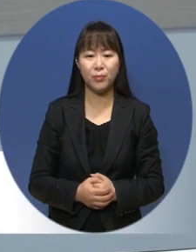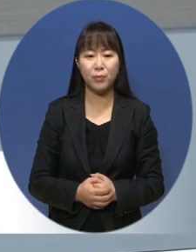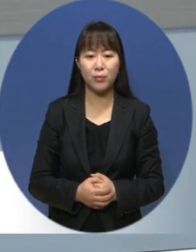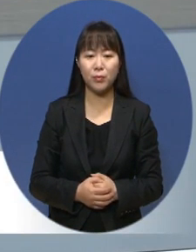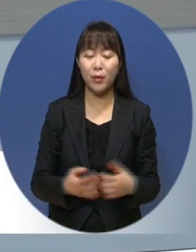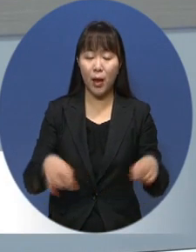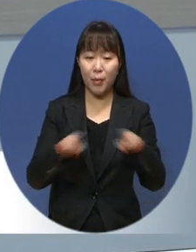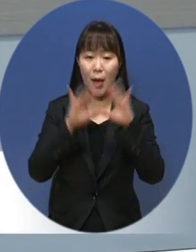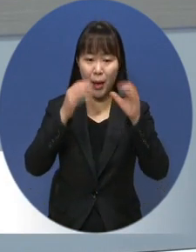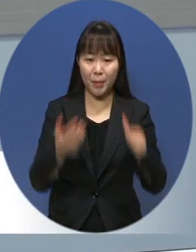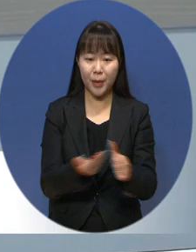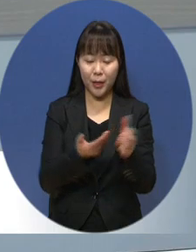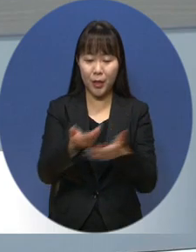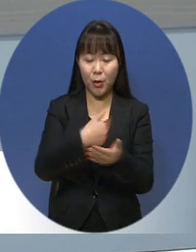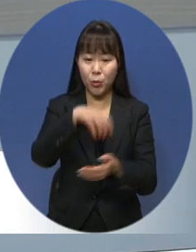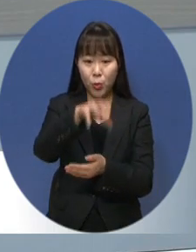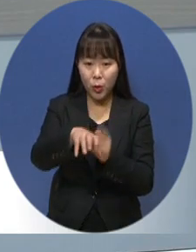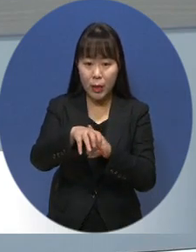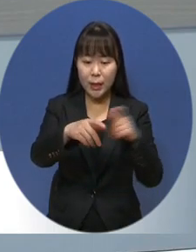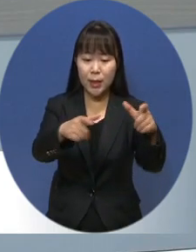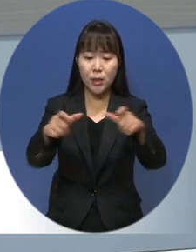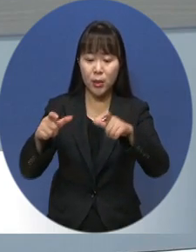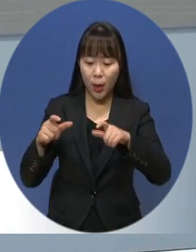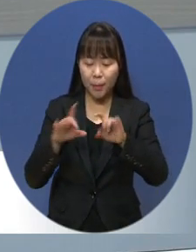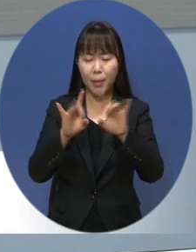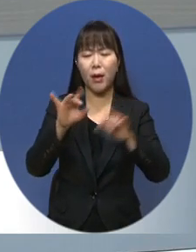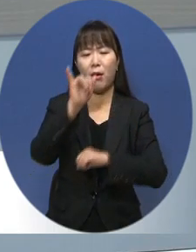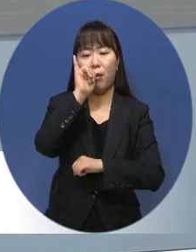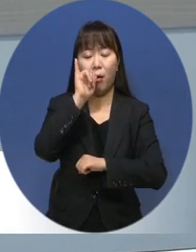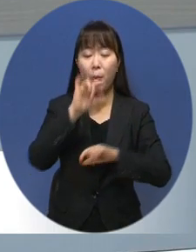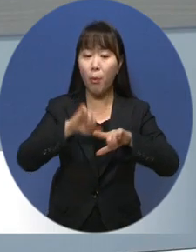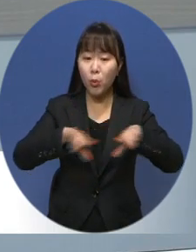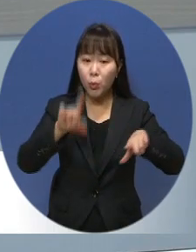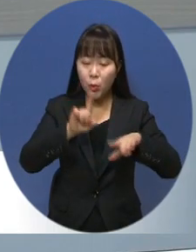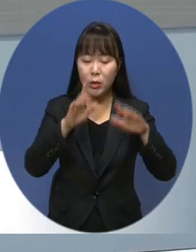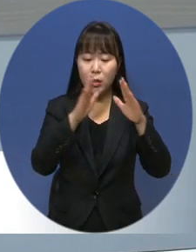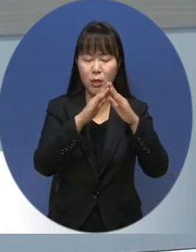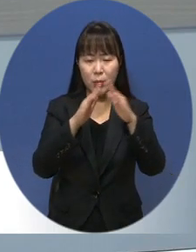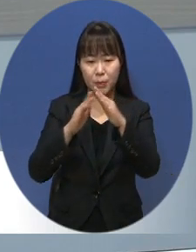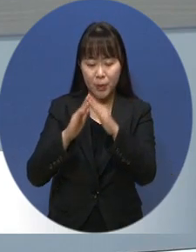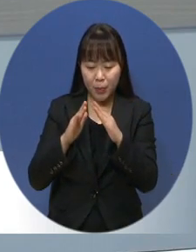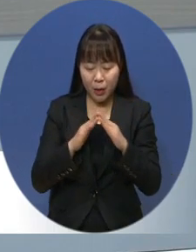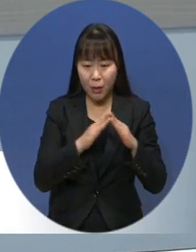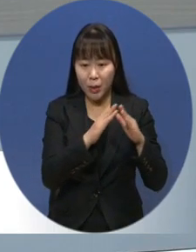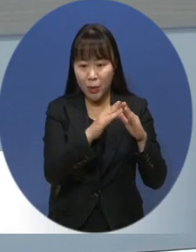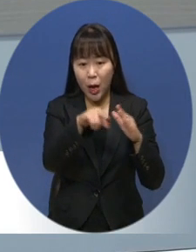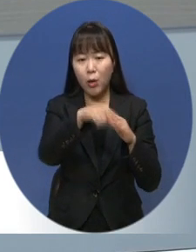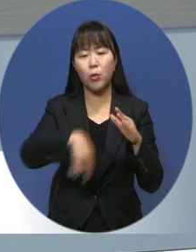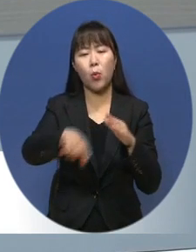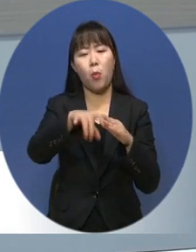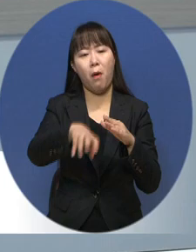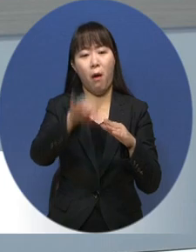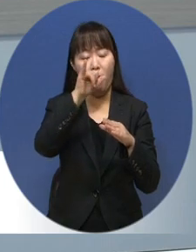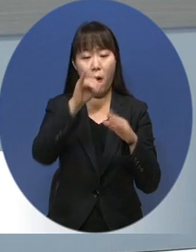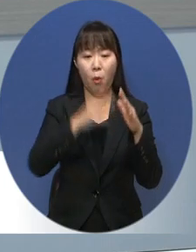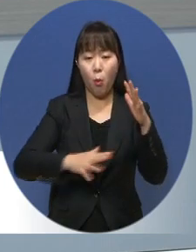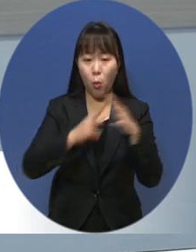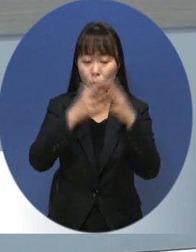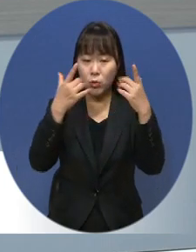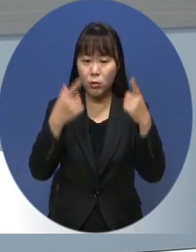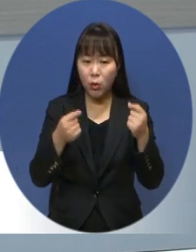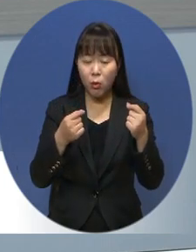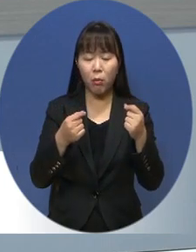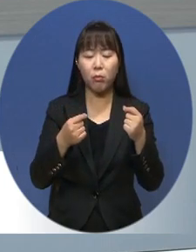공동육아 나눔터가 지역마다 전부 운영을 하고 있는데요. 보통은 주거 집중 지역에 위치를 하고 있어요. 공주처럼